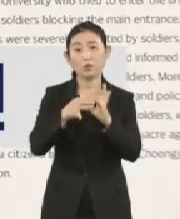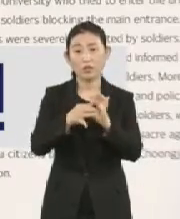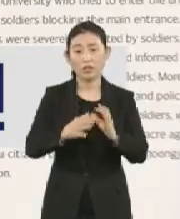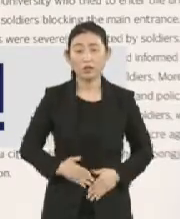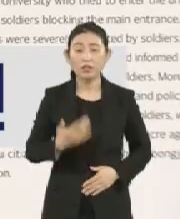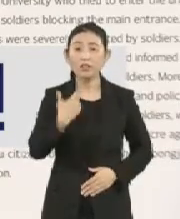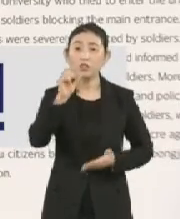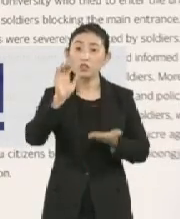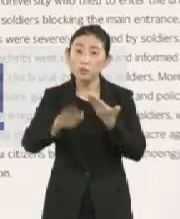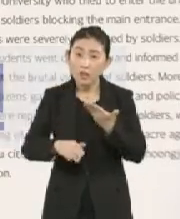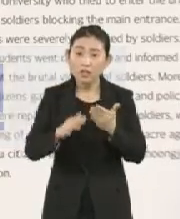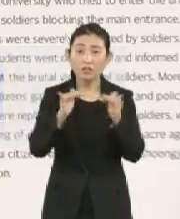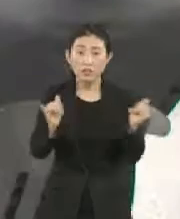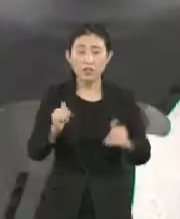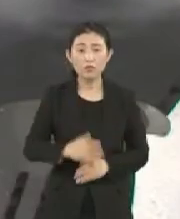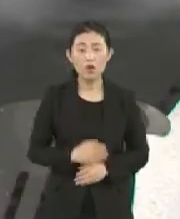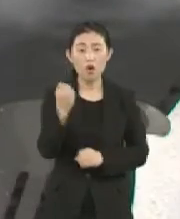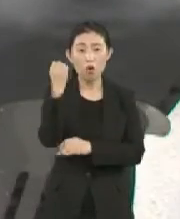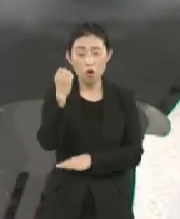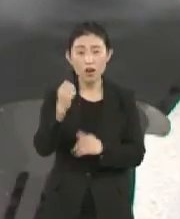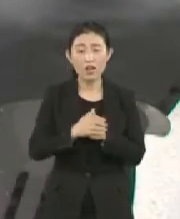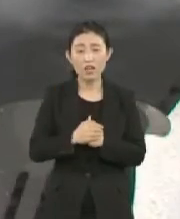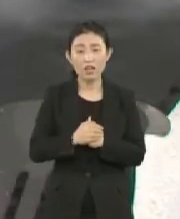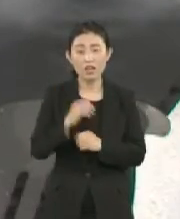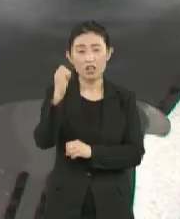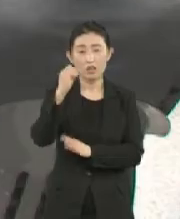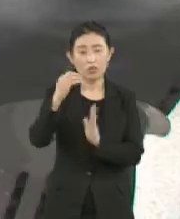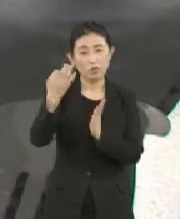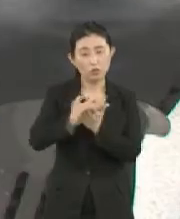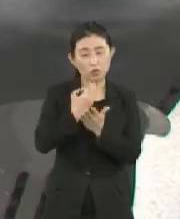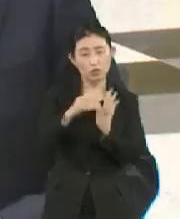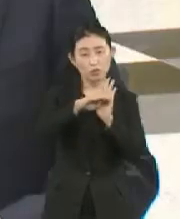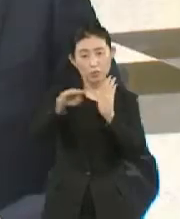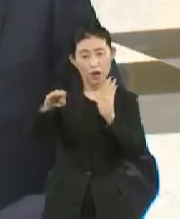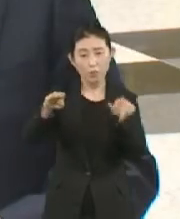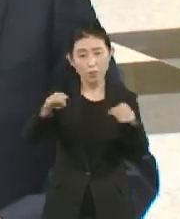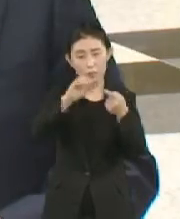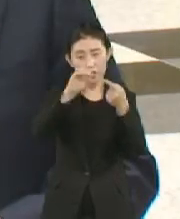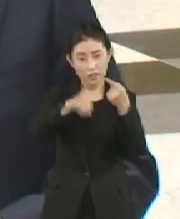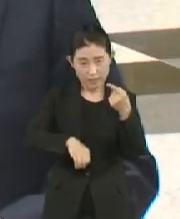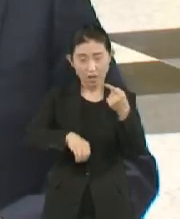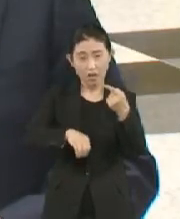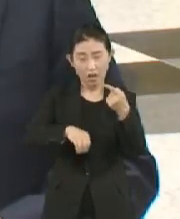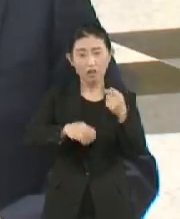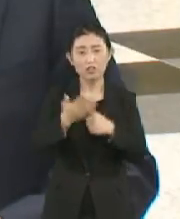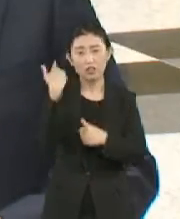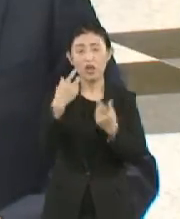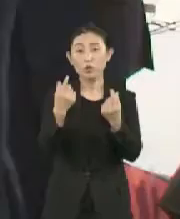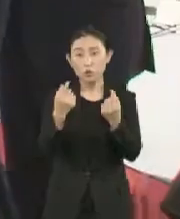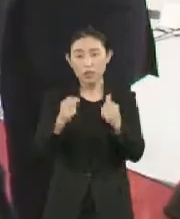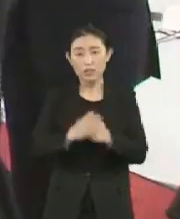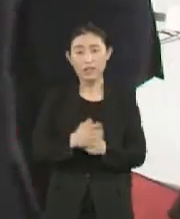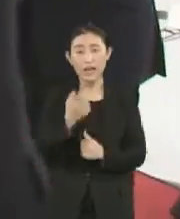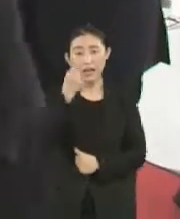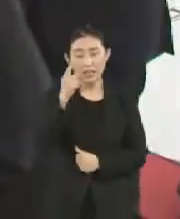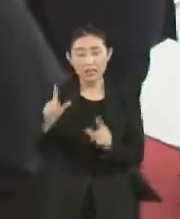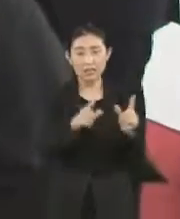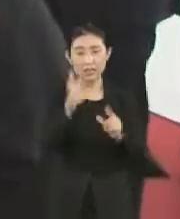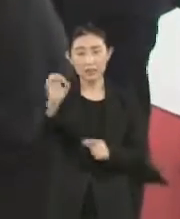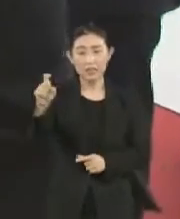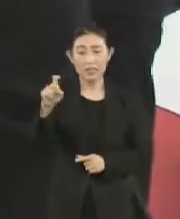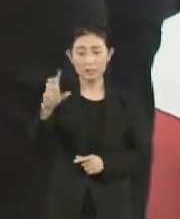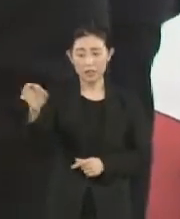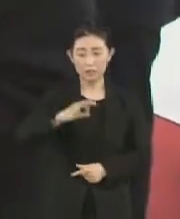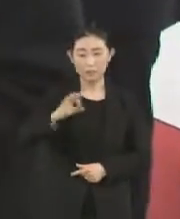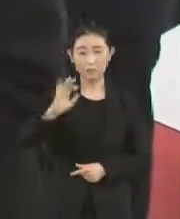으로 65세 미만 대상자는 기존처럼 중위 소득 100% 이하 좋 기준을 충족하면 매달 생활비 10만원에